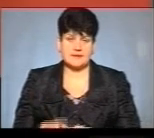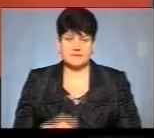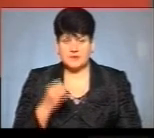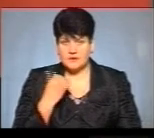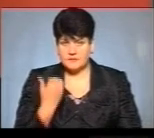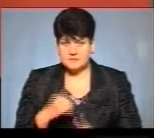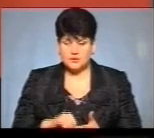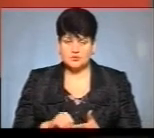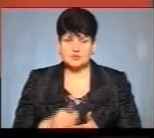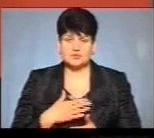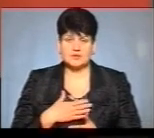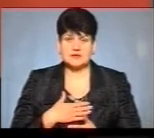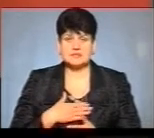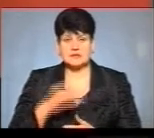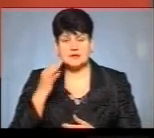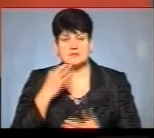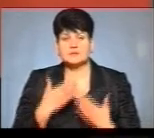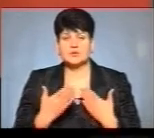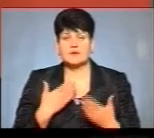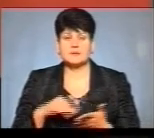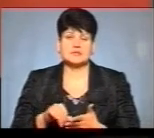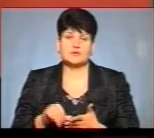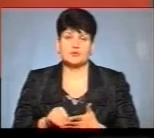вам за участь у нашому ефірі. Нагадаю, що ми спілкувалися з